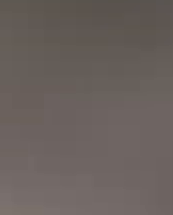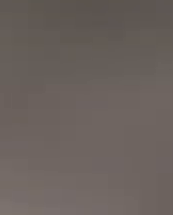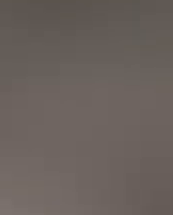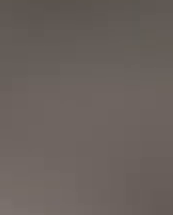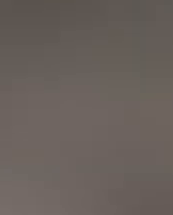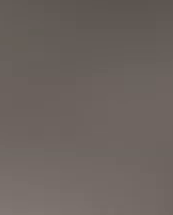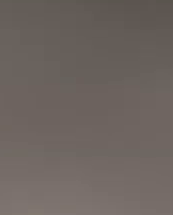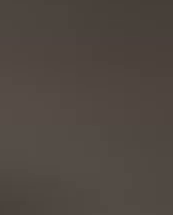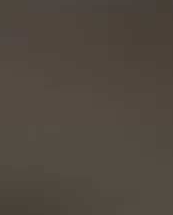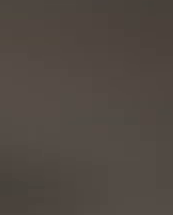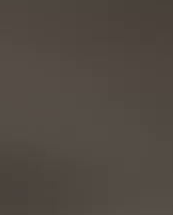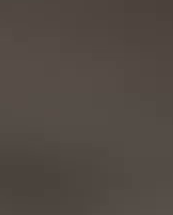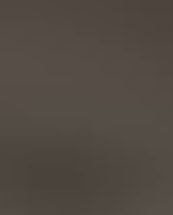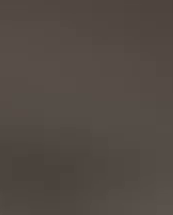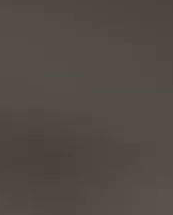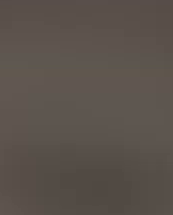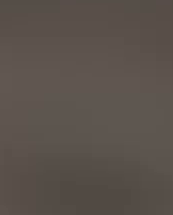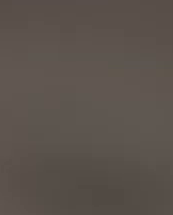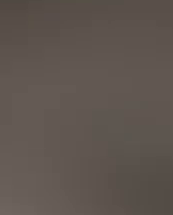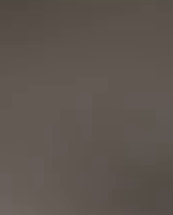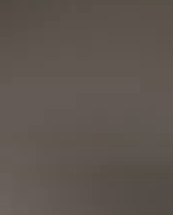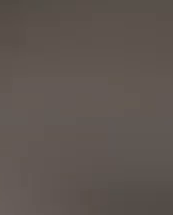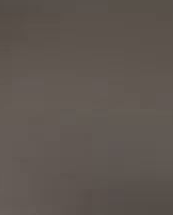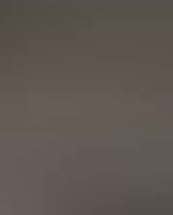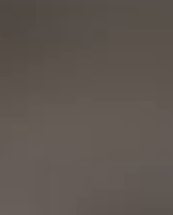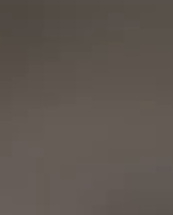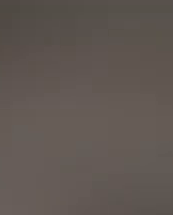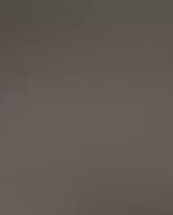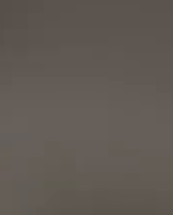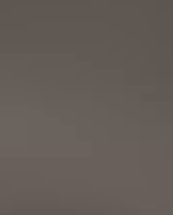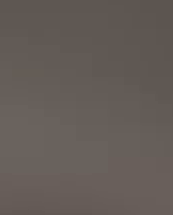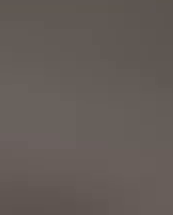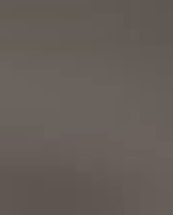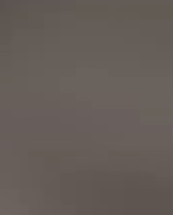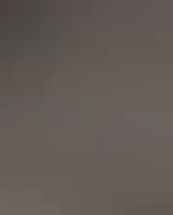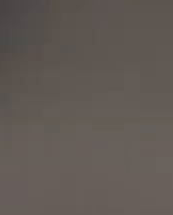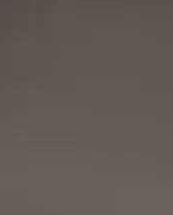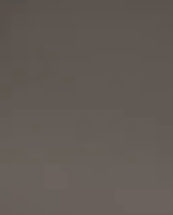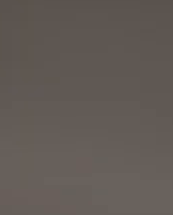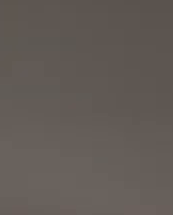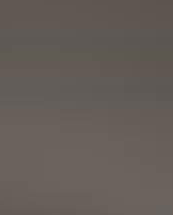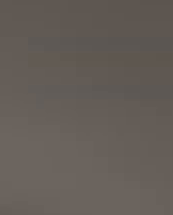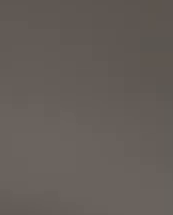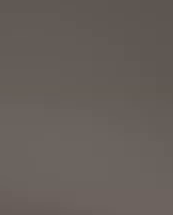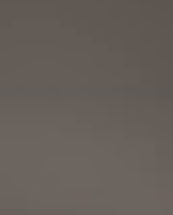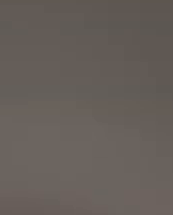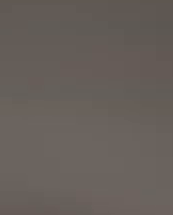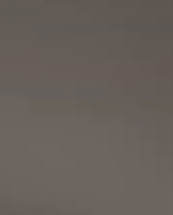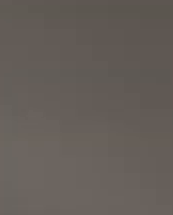Dalam rekaman video amatir, warga berusaha mengevakuasi Made Sedana, sopir truk yang tewas tertimbun material galian tipe C di Karangasem,